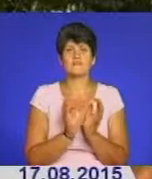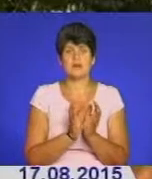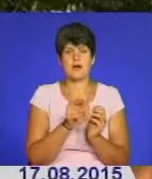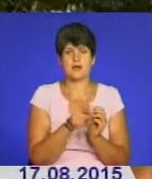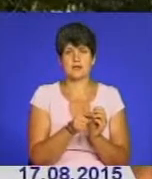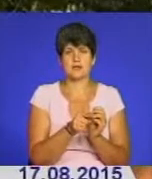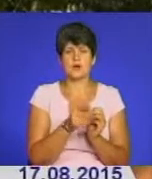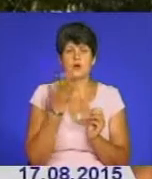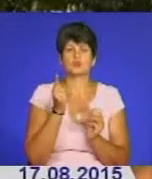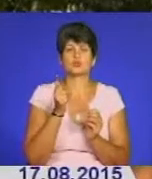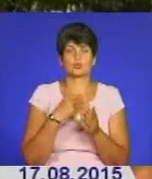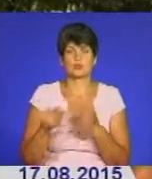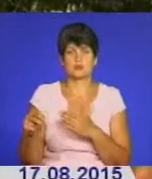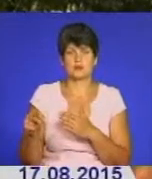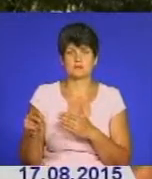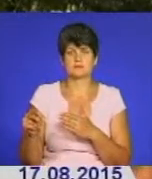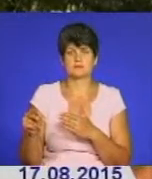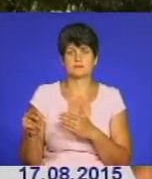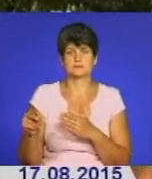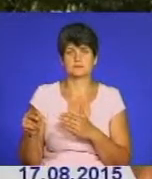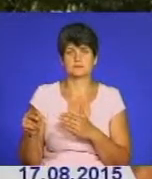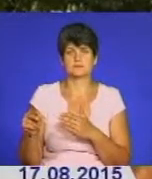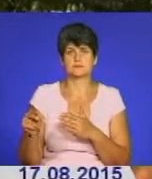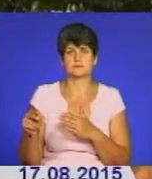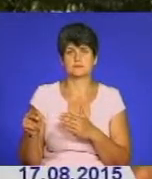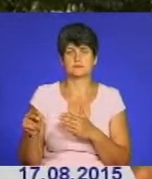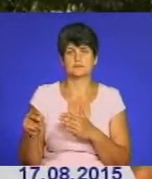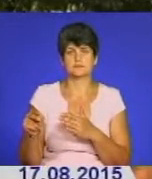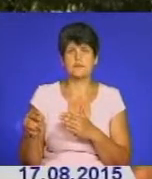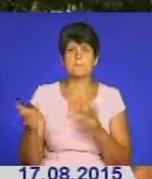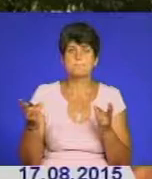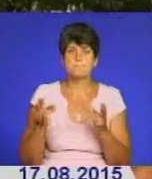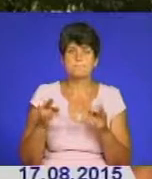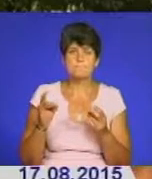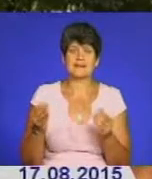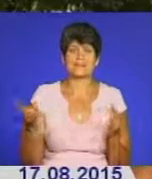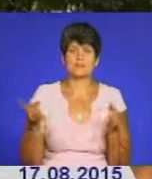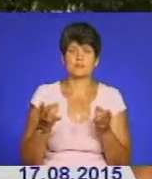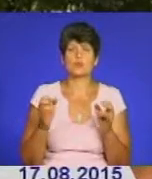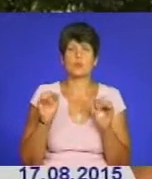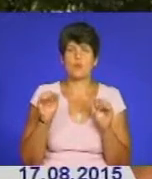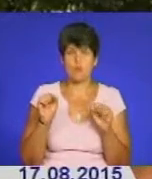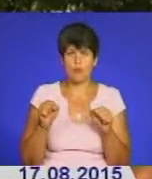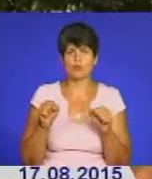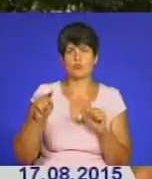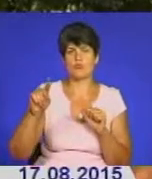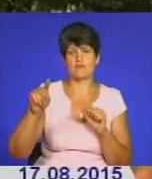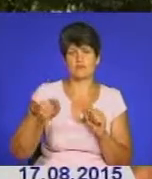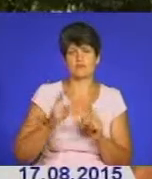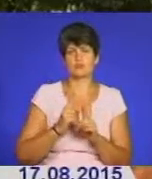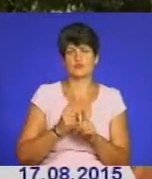ви купляєтеся, які купляються. При необхідності можемо все ж таки вимагати